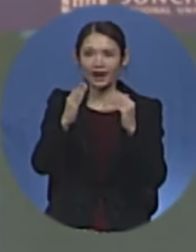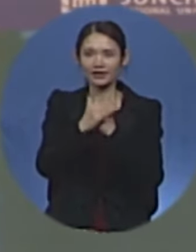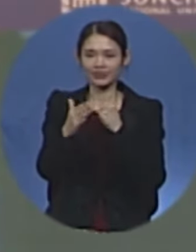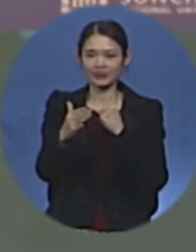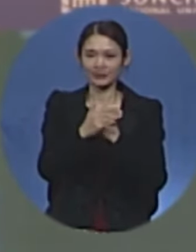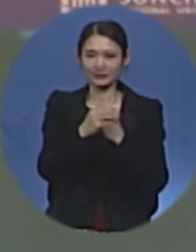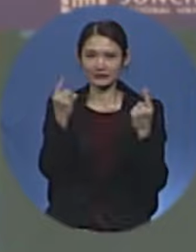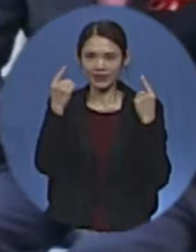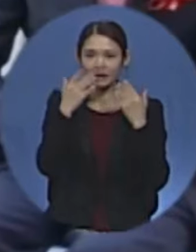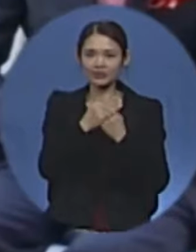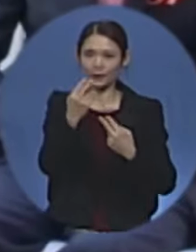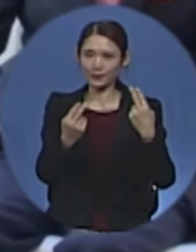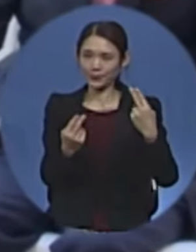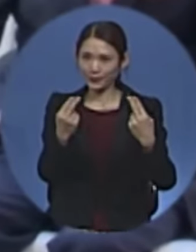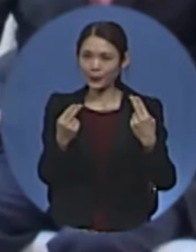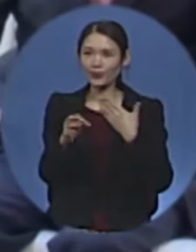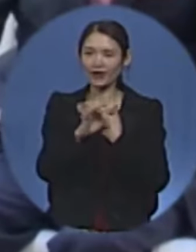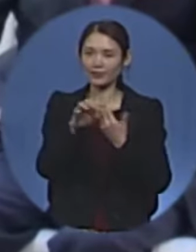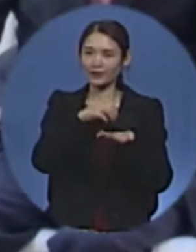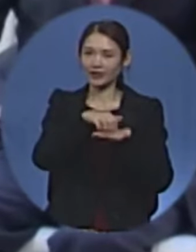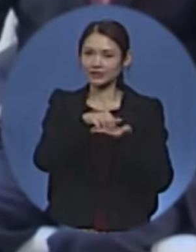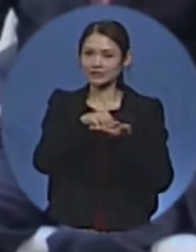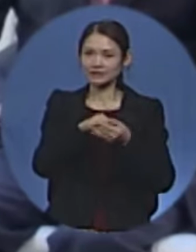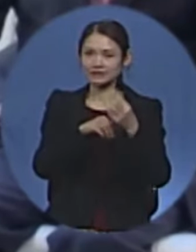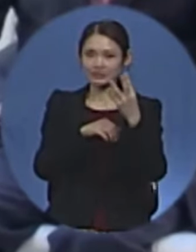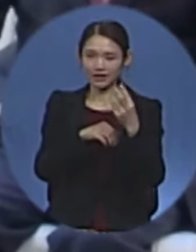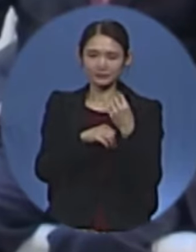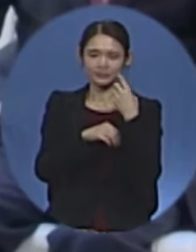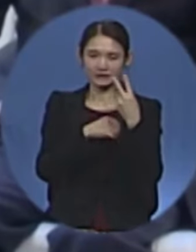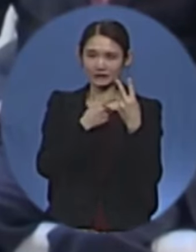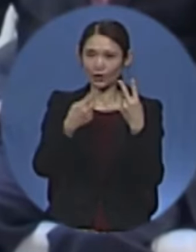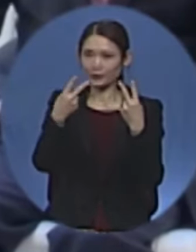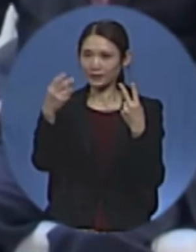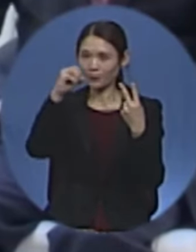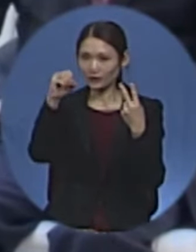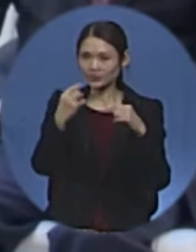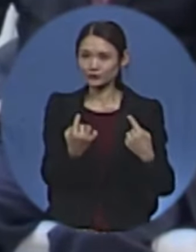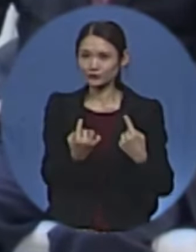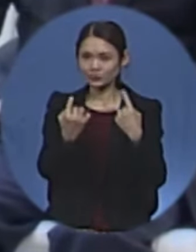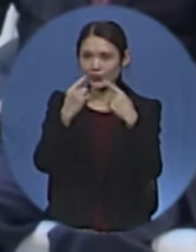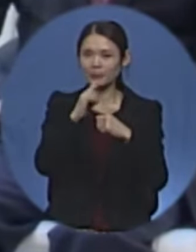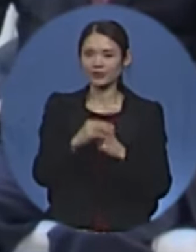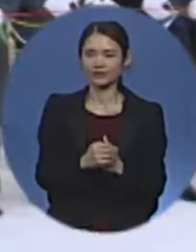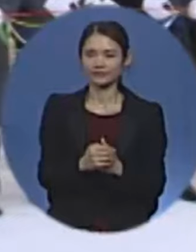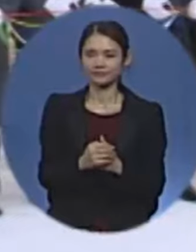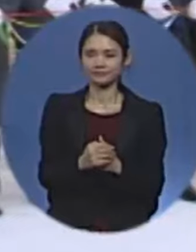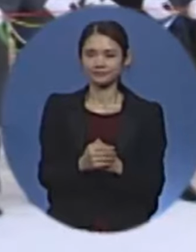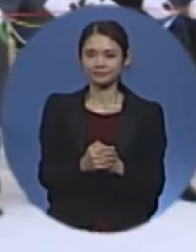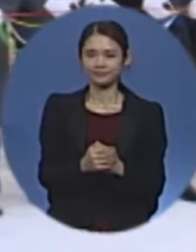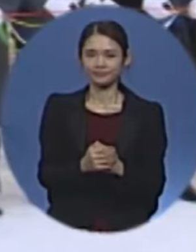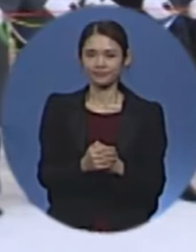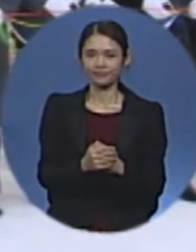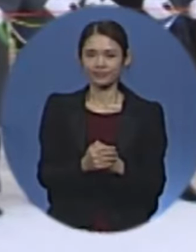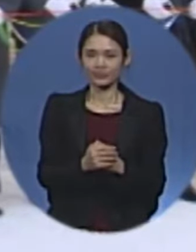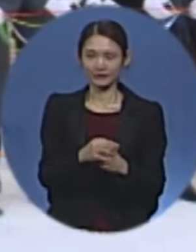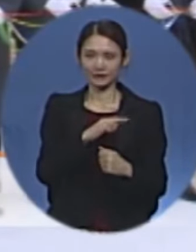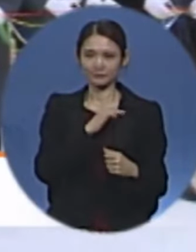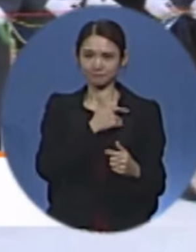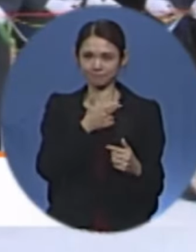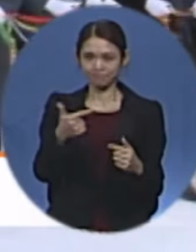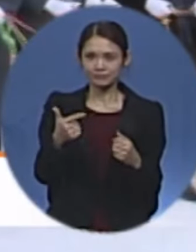재학생 대비 기숙사 수용률이 무려 32.2%나 상승하게 된 것입니다. 웅대한 뜻을